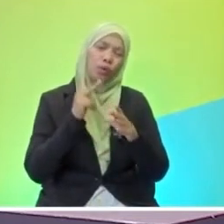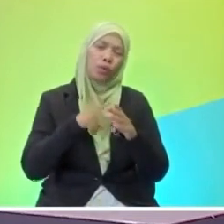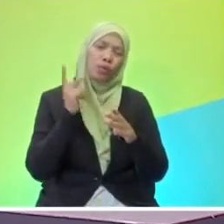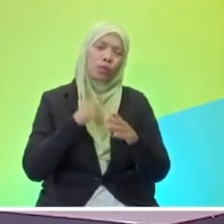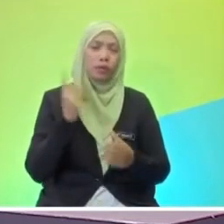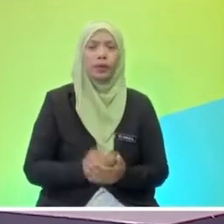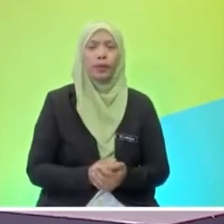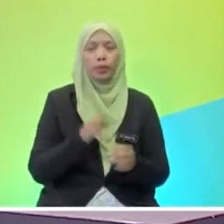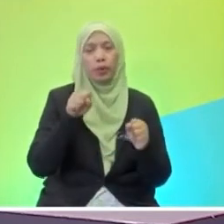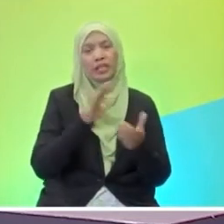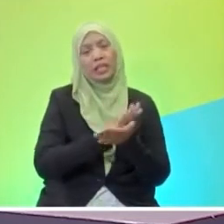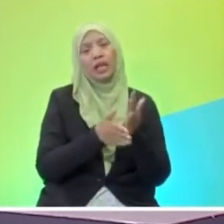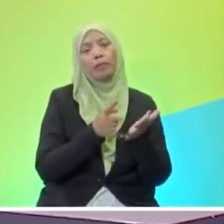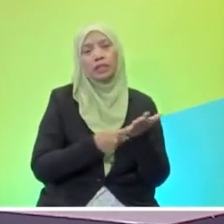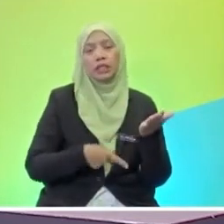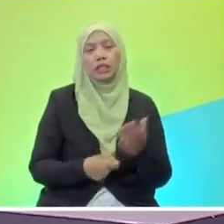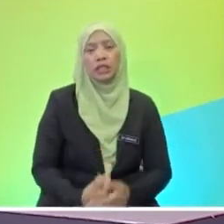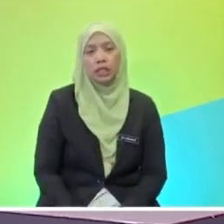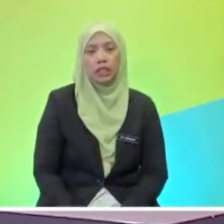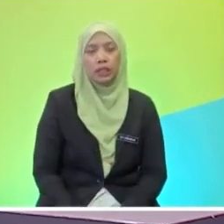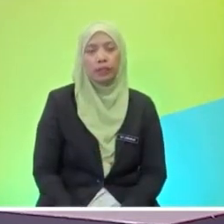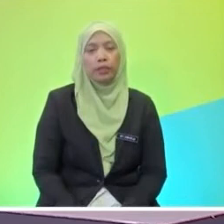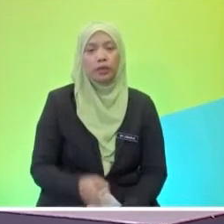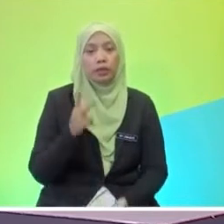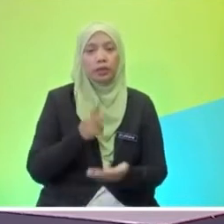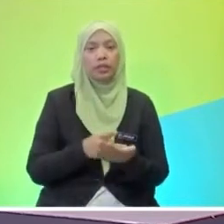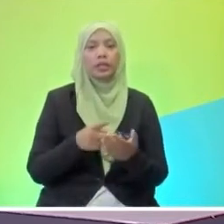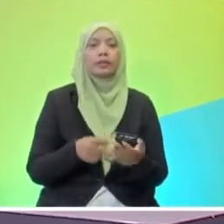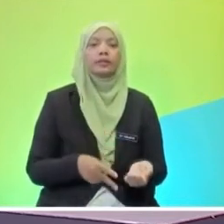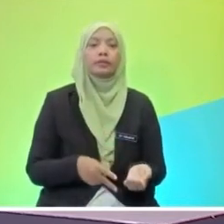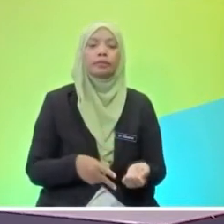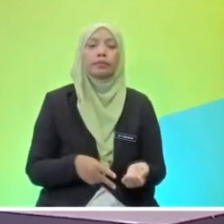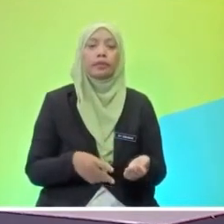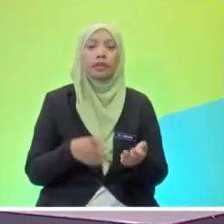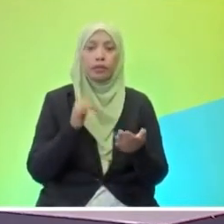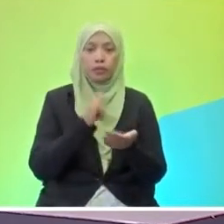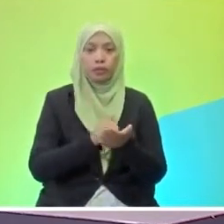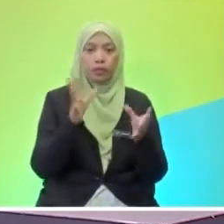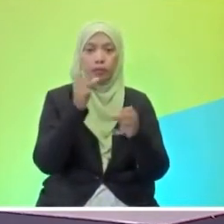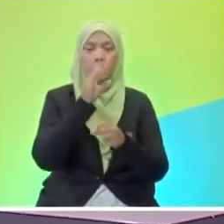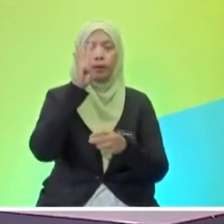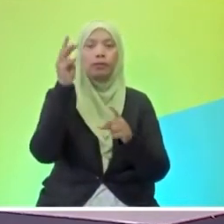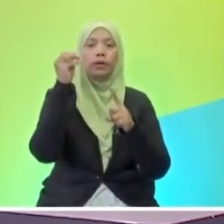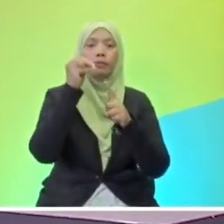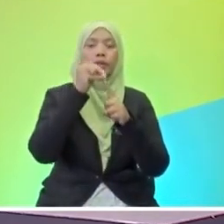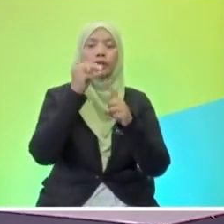boleh jadi kena tuh yang di boleh dapat Makkah untuk alam sekitar